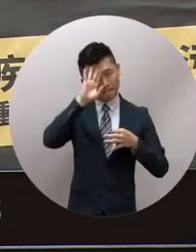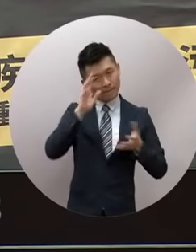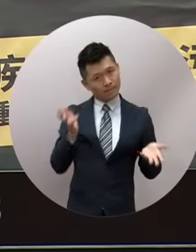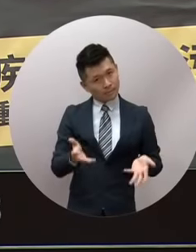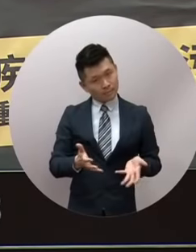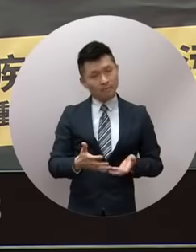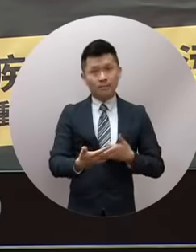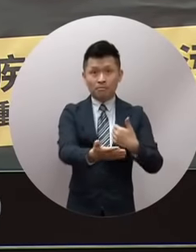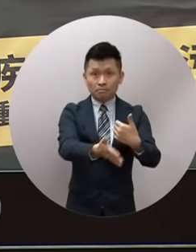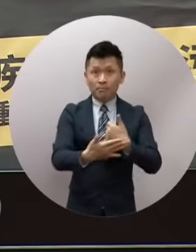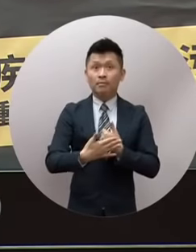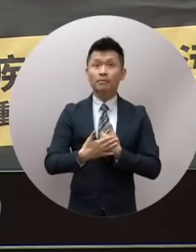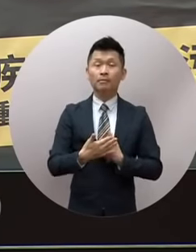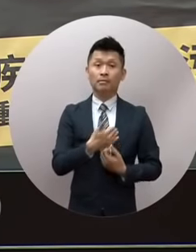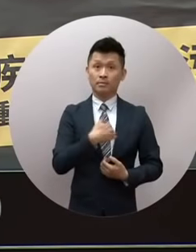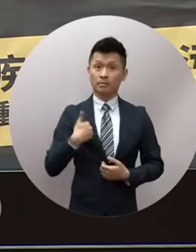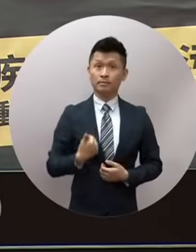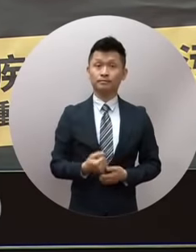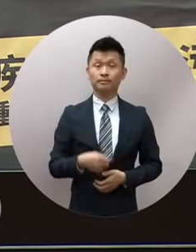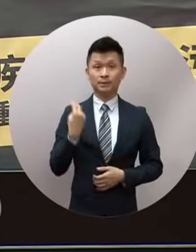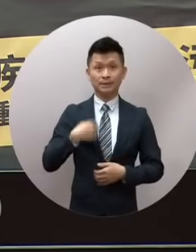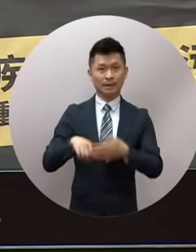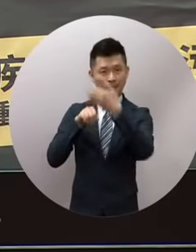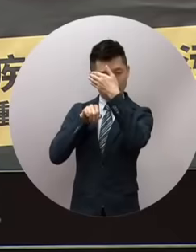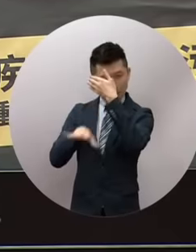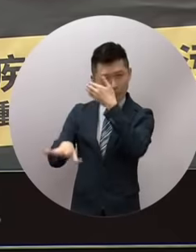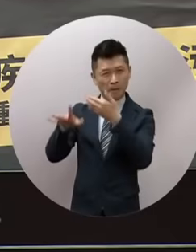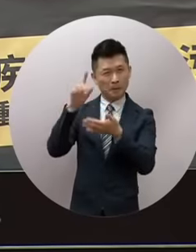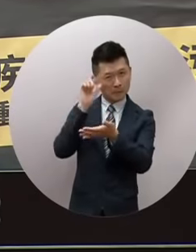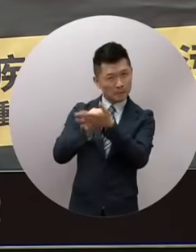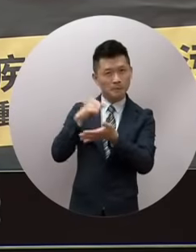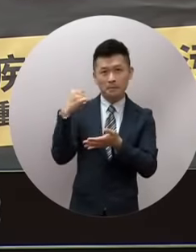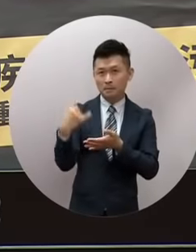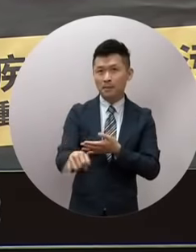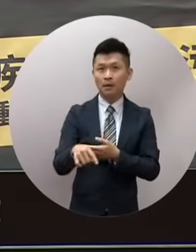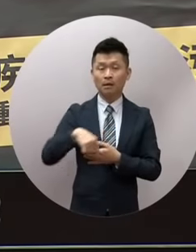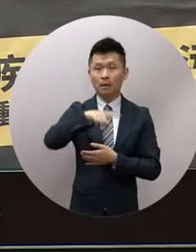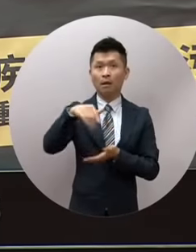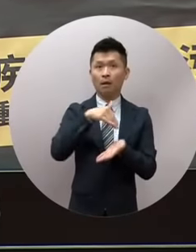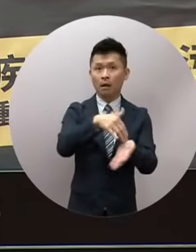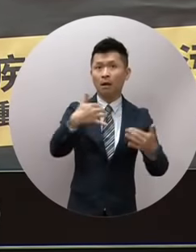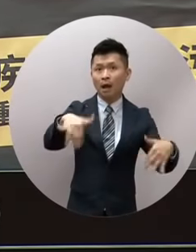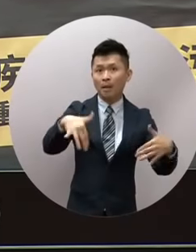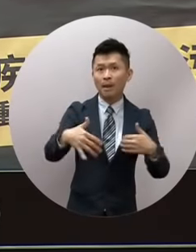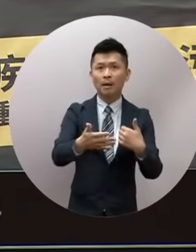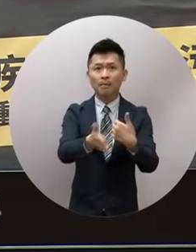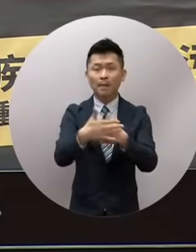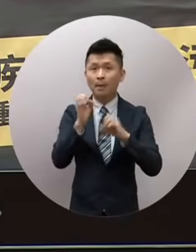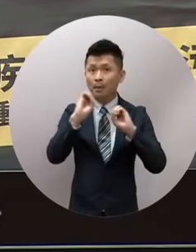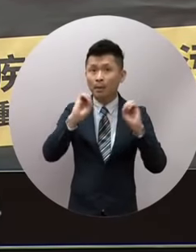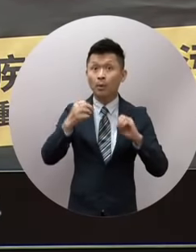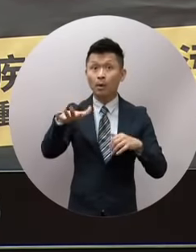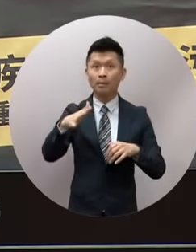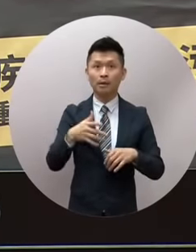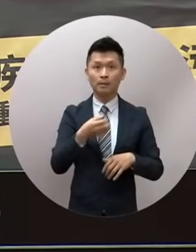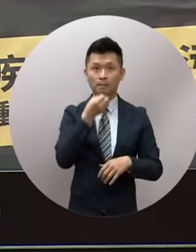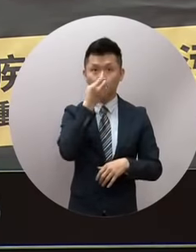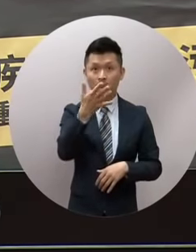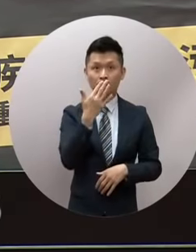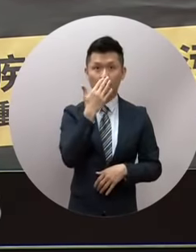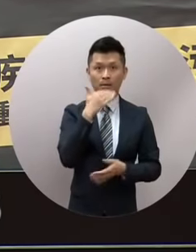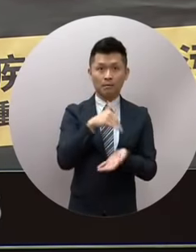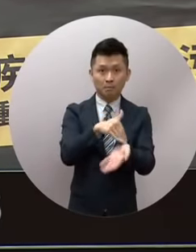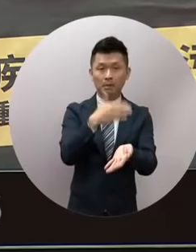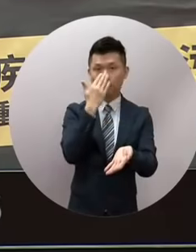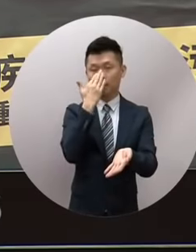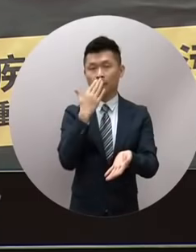他们能够得到协助。但是同时也因为这些污名化，刚刚提到其实有很多人他们可能还没有就医或还没有得到协助，因为他们并不敢去求诊，并不敢